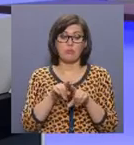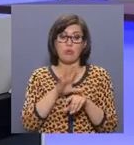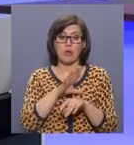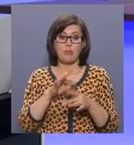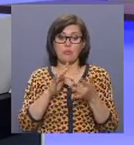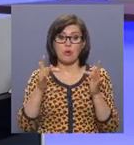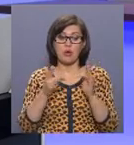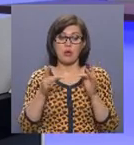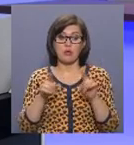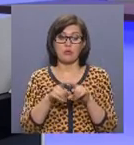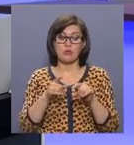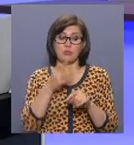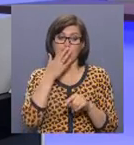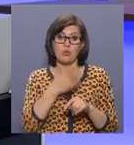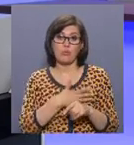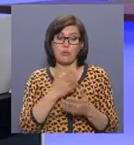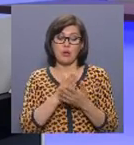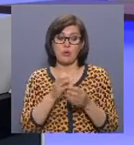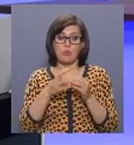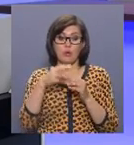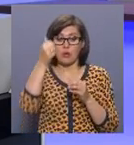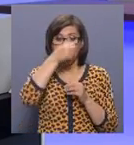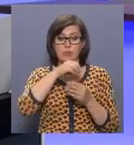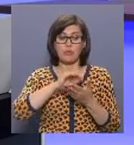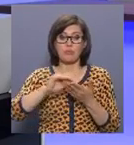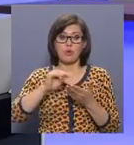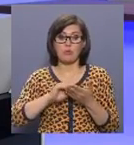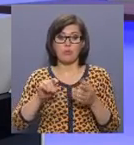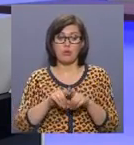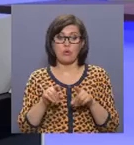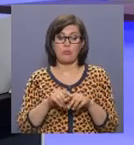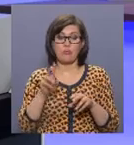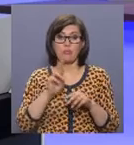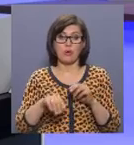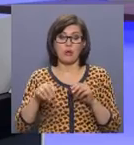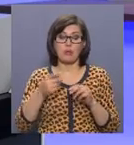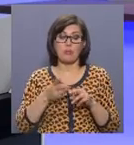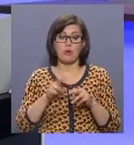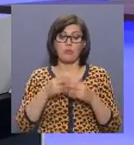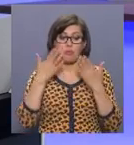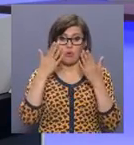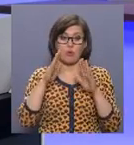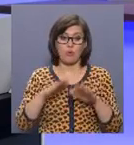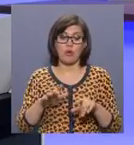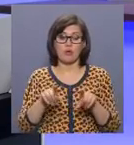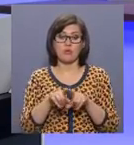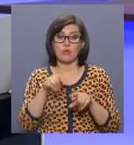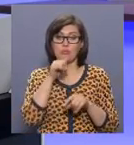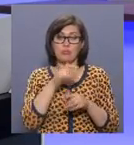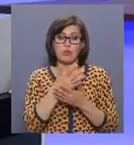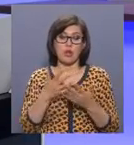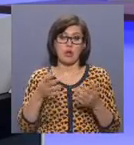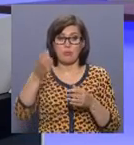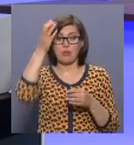әлеуметтік желіні жан сүйеді. 13 жыл бойы шығарма жазудан қол үздік дейді. Сондықтан оқу ордасындағы сынақтар